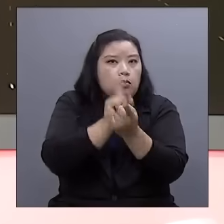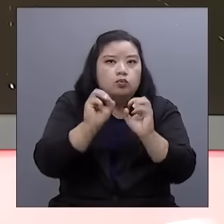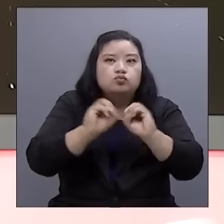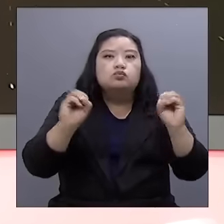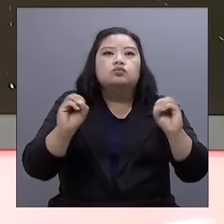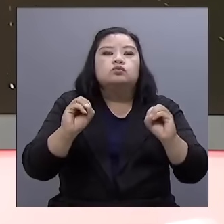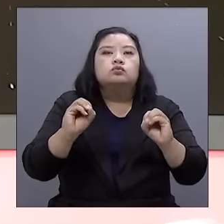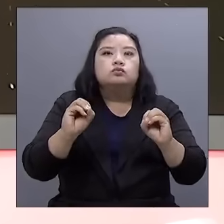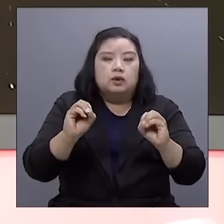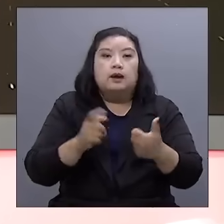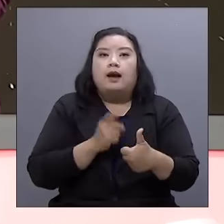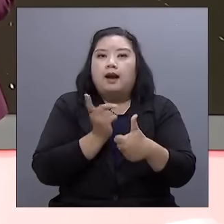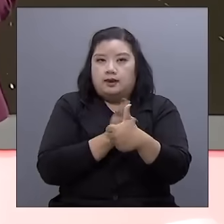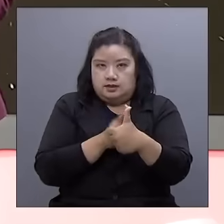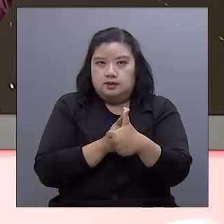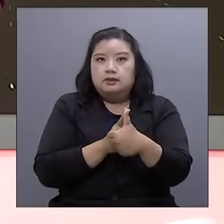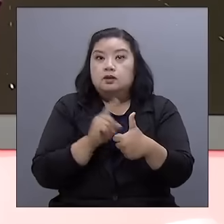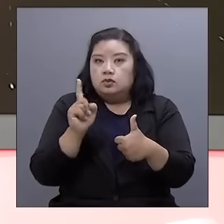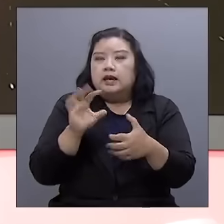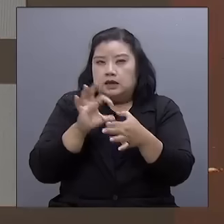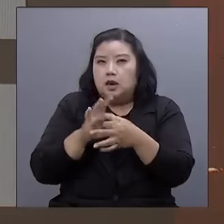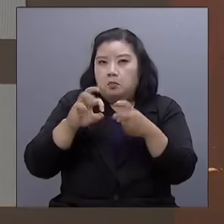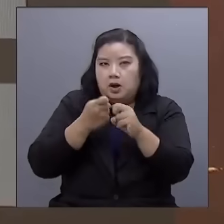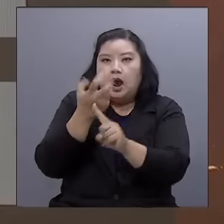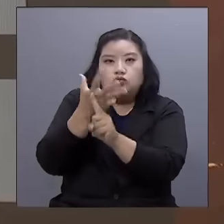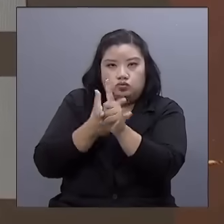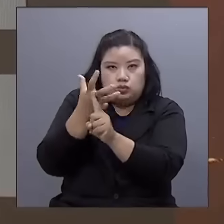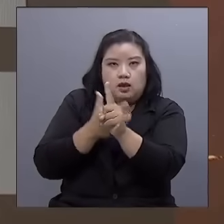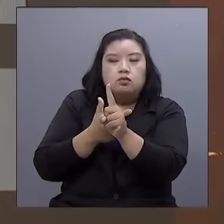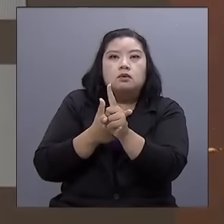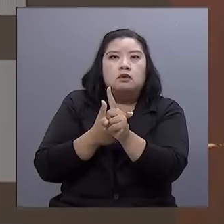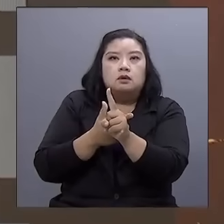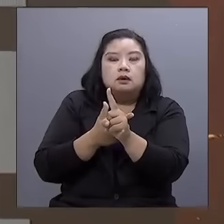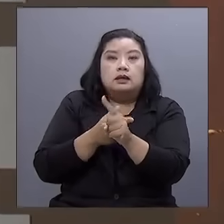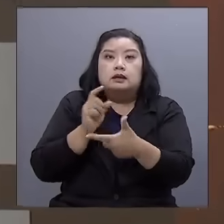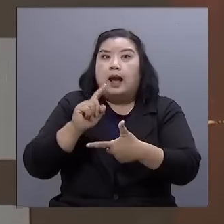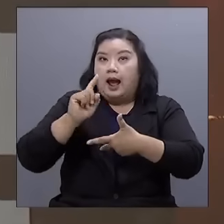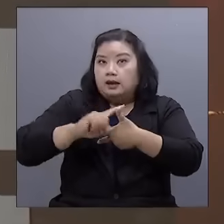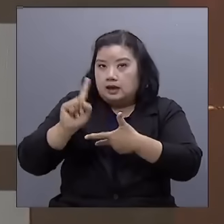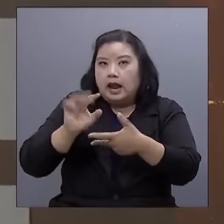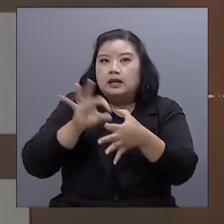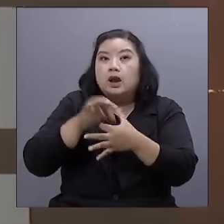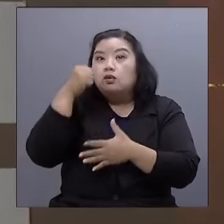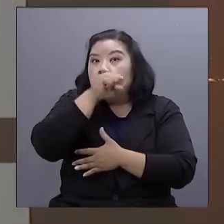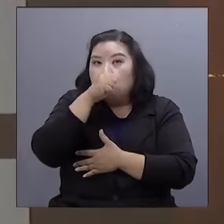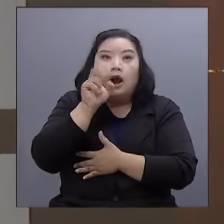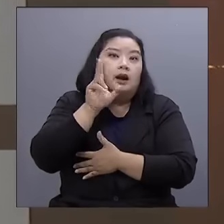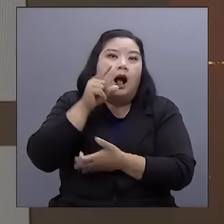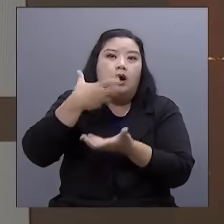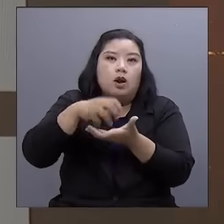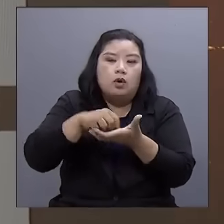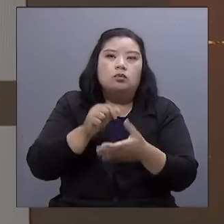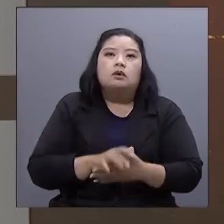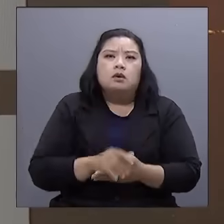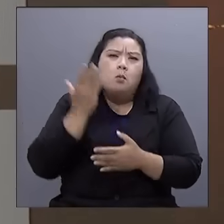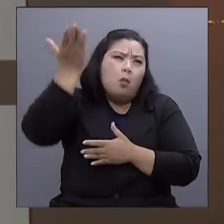ฉินกังข้อแรกคือเหตุผลเชิงชู้สาวค่ะโดยเริ่มต้นเนี่ยเป็นรายงานจากสื่อไต้หวันนะคะเขาระบุว่าในสมัยที่ชิน